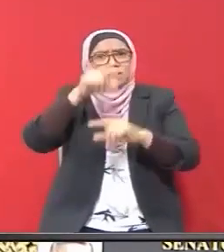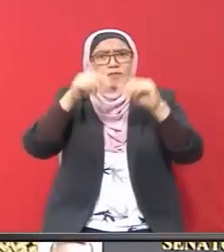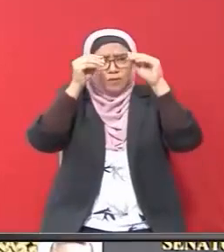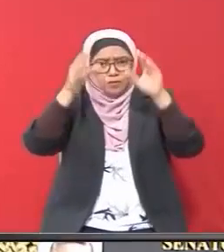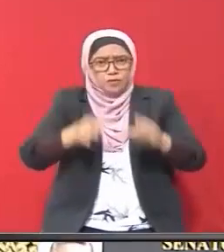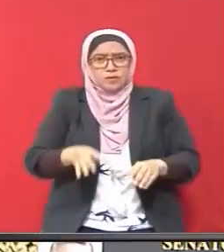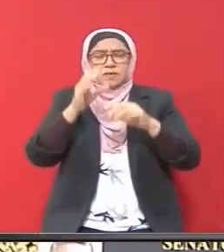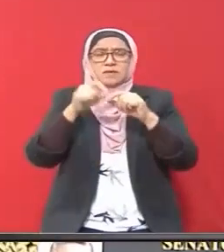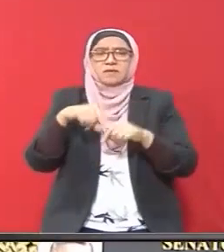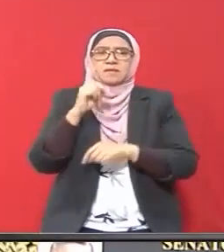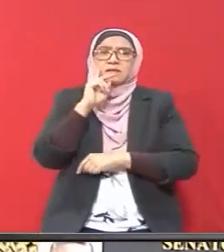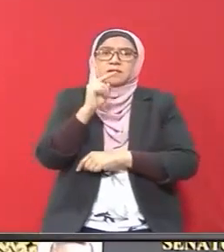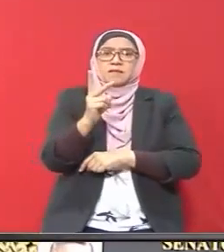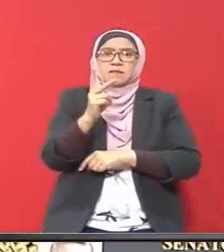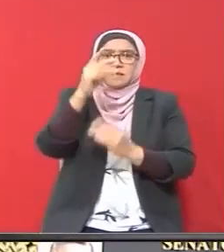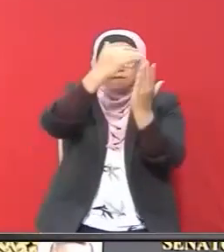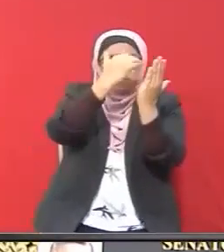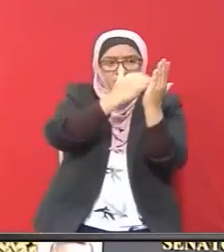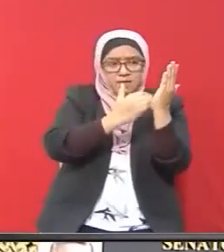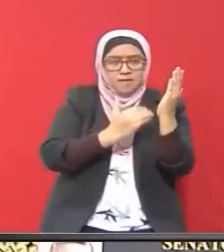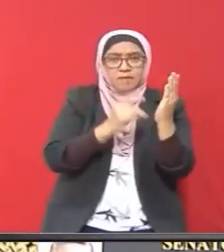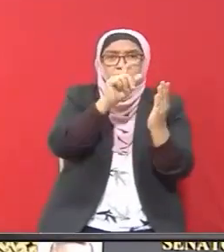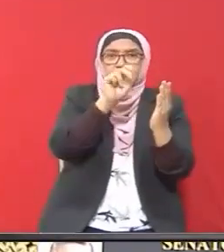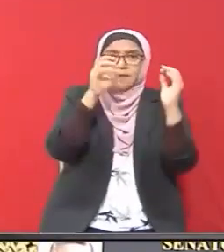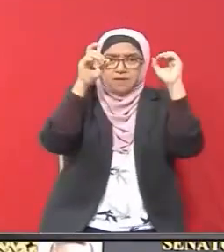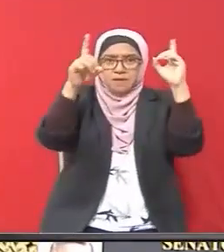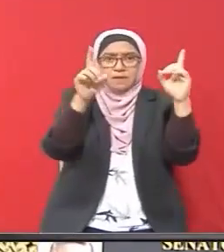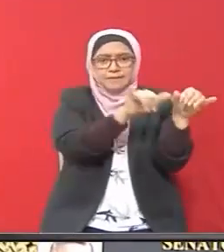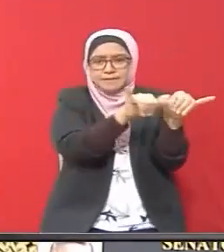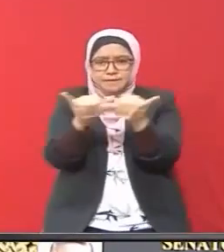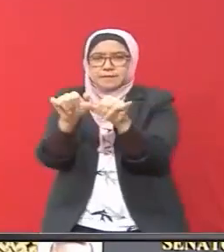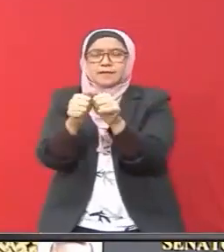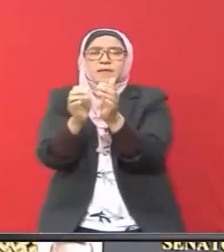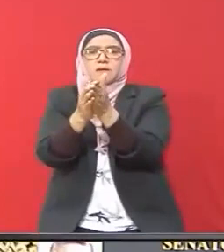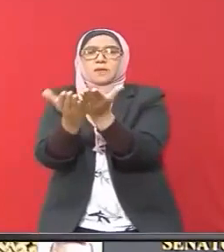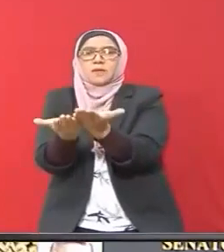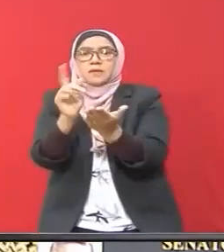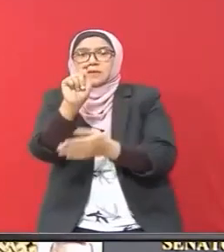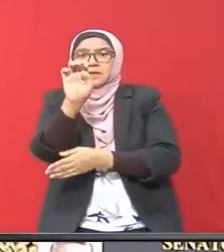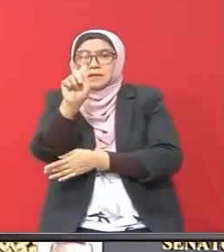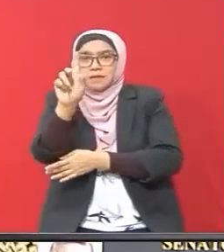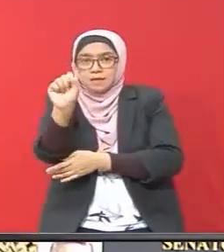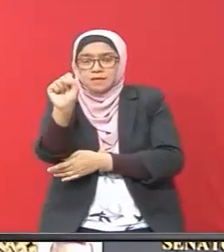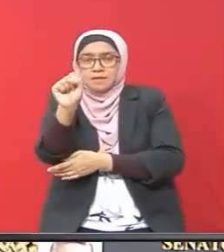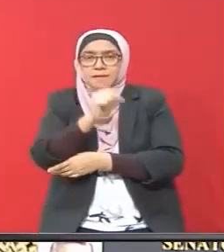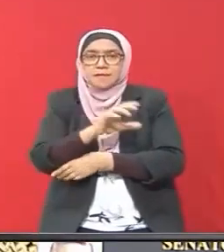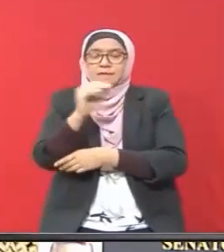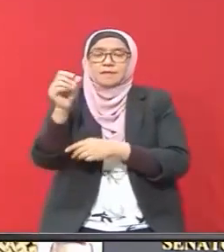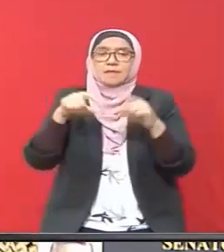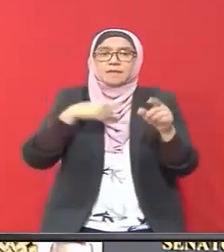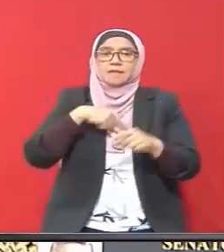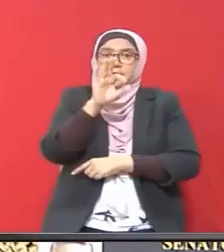kandungan Tiwi pendidikan adalah selari dengan buku teks Selain itu 80900 Ibu Bapak dan penjaga